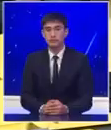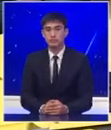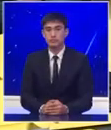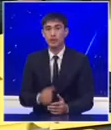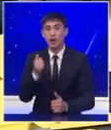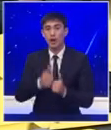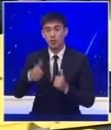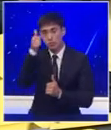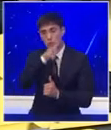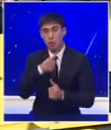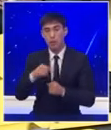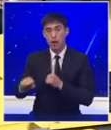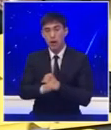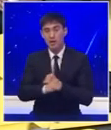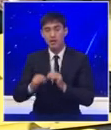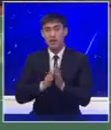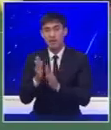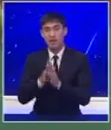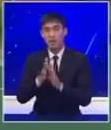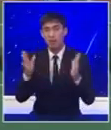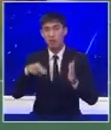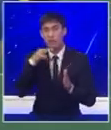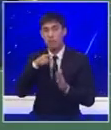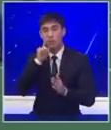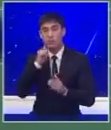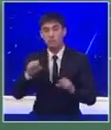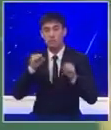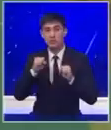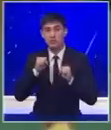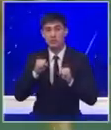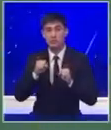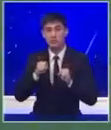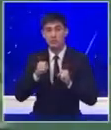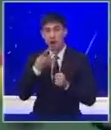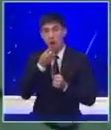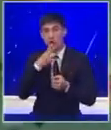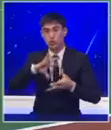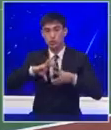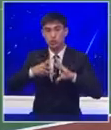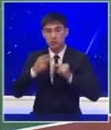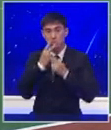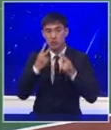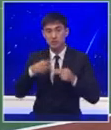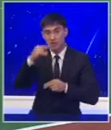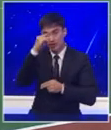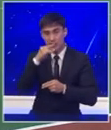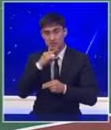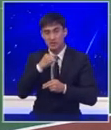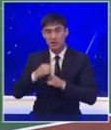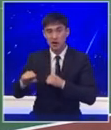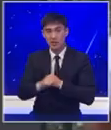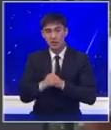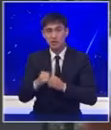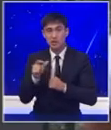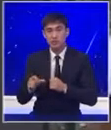С каждым годом хоккей на траве привлекает все больше внимания молодых спортсменов. Весьма неплохие результаты демонстрируют и казахстанские хоккеисты.